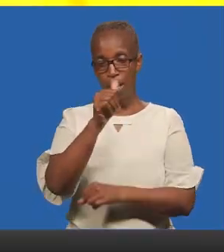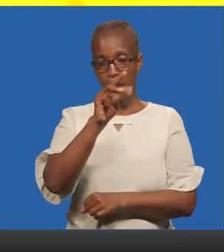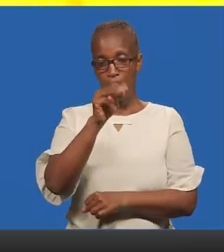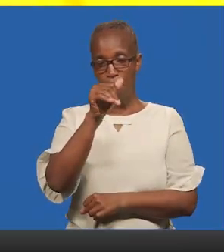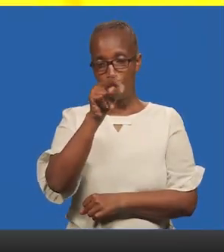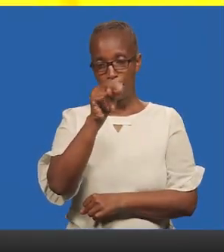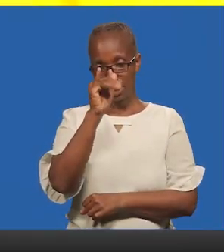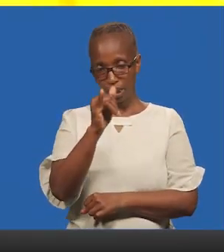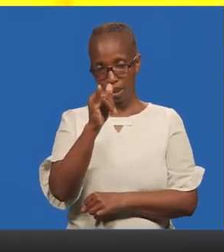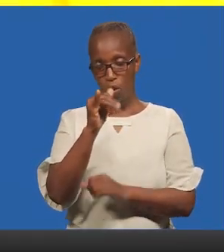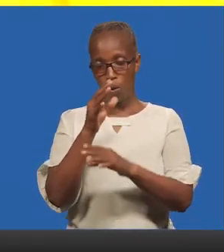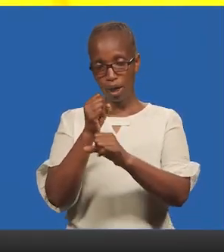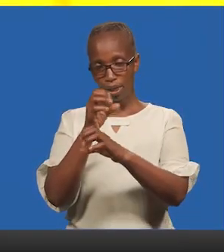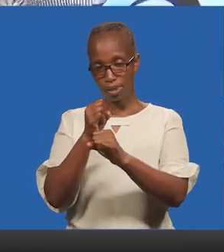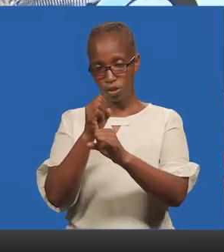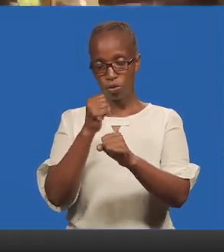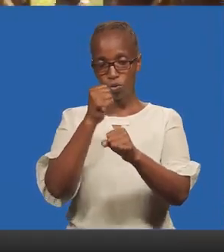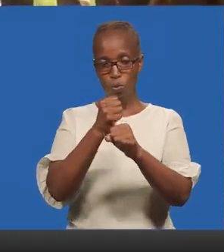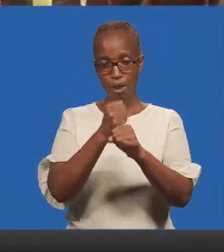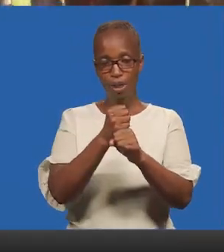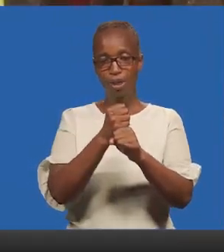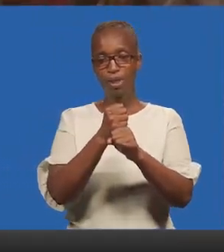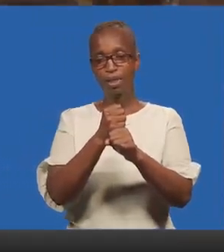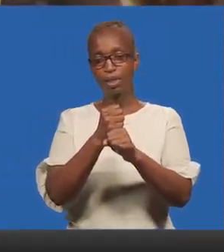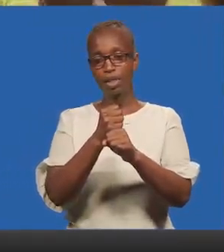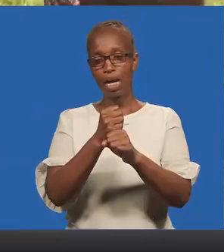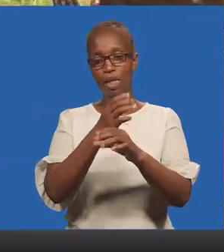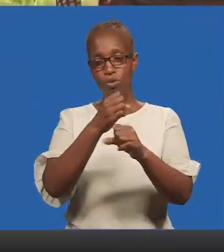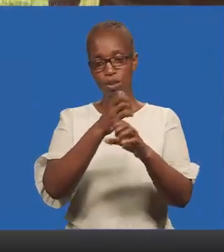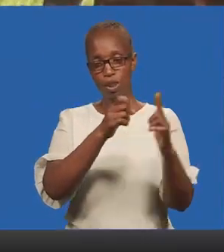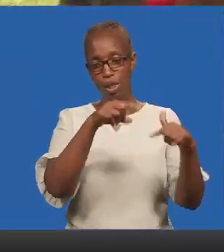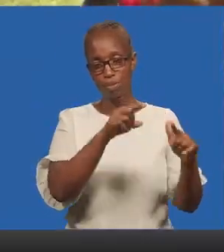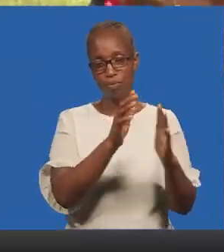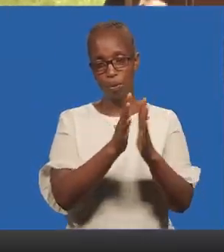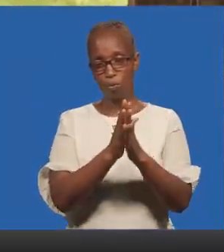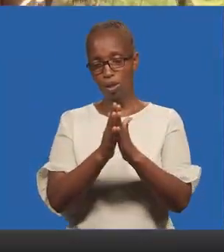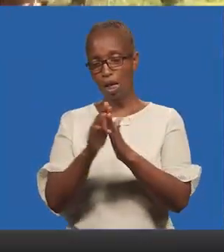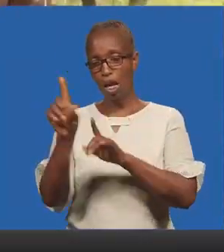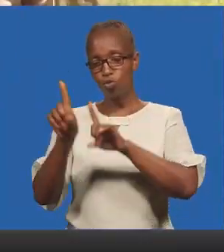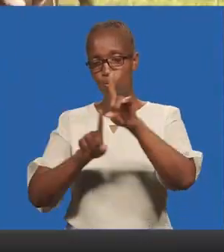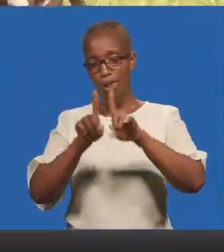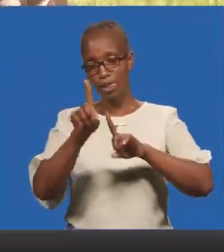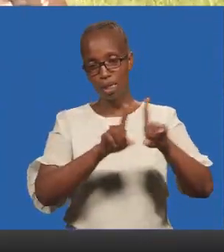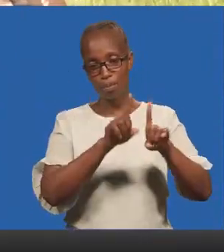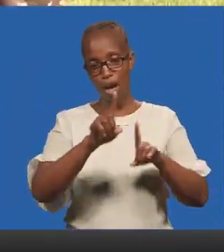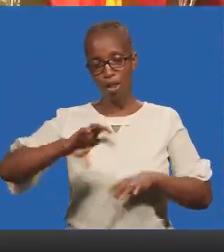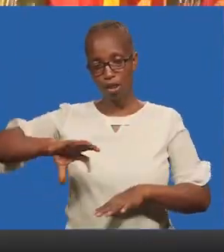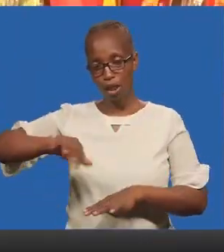Narok kikishirikiana na wizara ya utalii, baraza la kitaifa la vijana na serikali ya kaunti